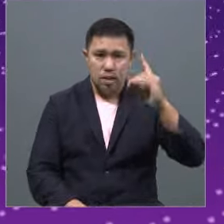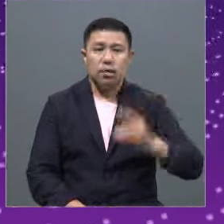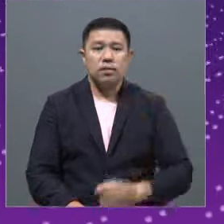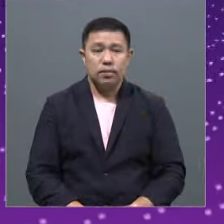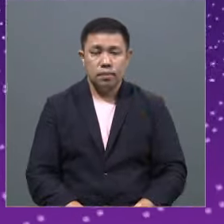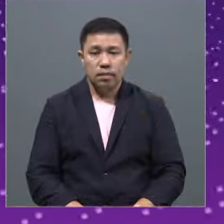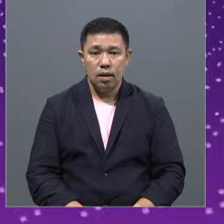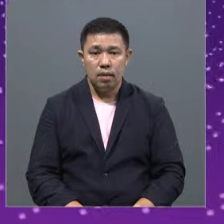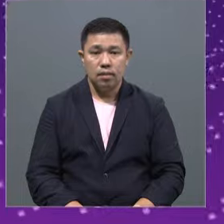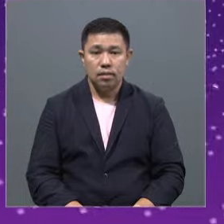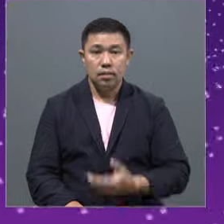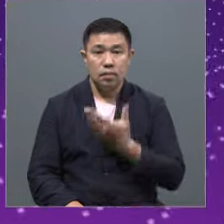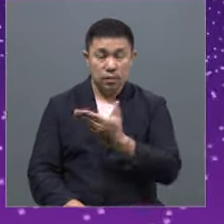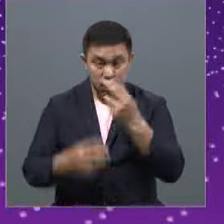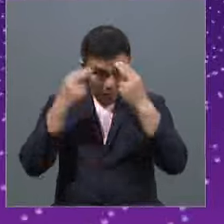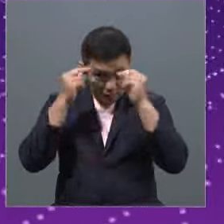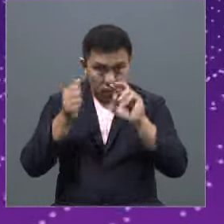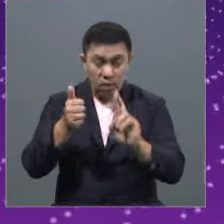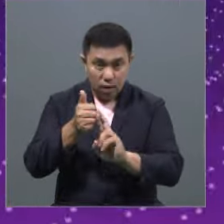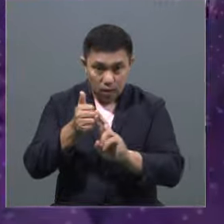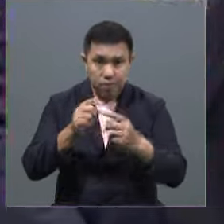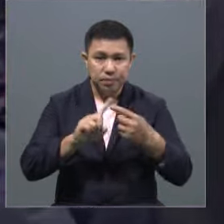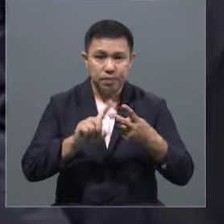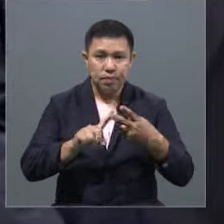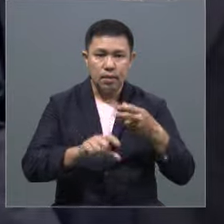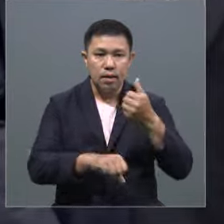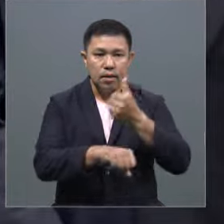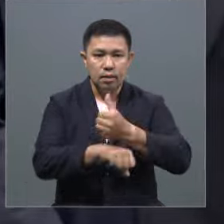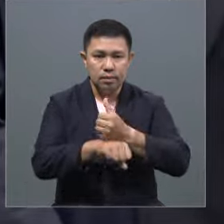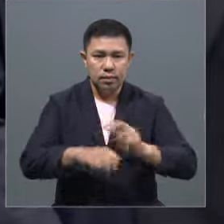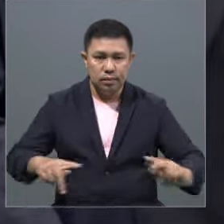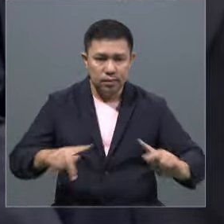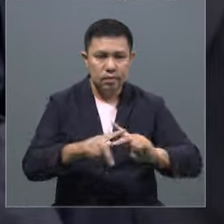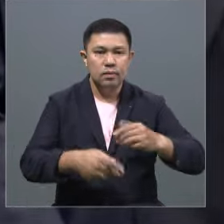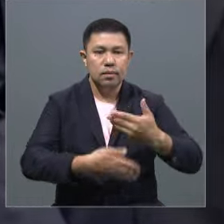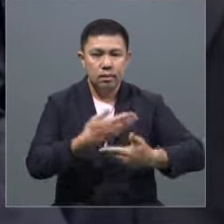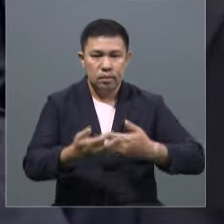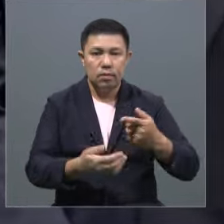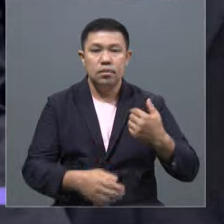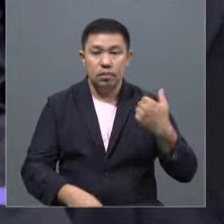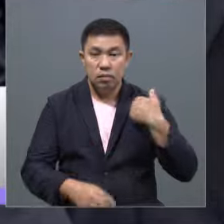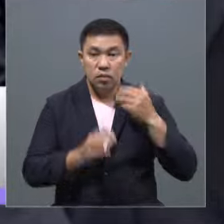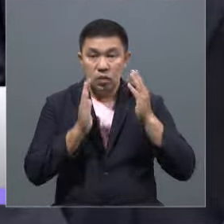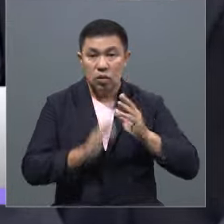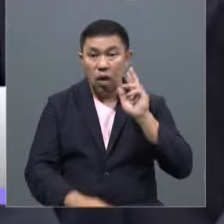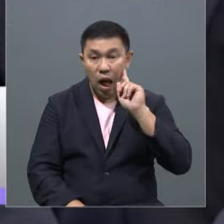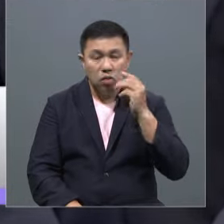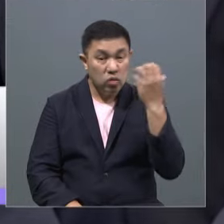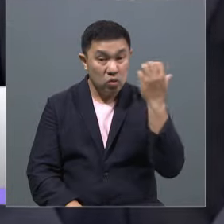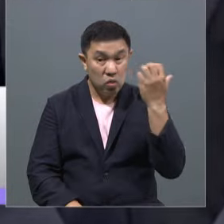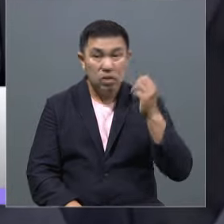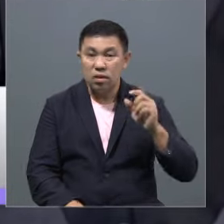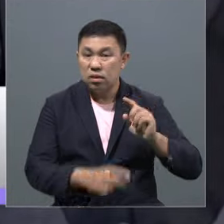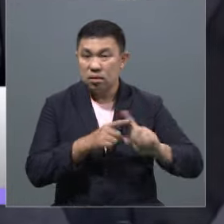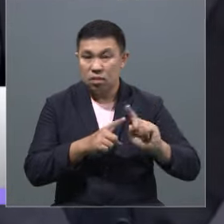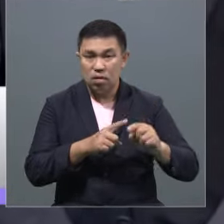คุณภูมิธรรมเวชยชัยรองนายกรัฐมนตรีและรัฐมนตรีว่าการกระทรวงพาณิชย์ได้พูดถึงที่มีสื่อมวลชนโทรทัศน์ช่อง 1เนี่ยนะ